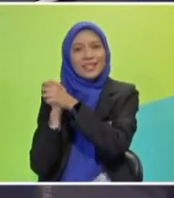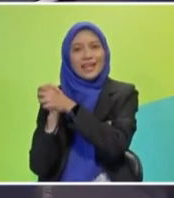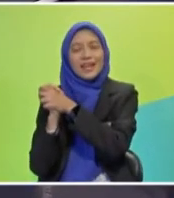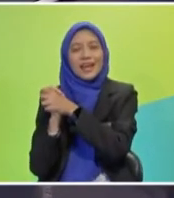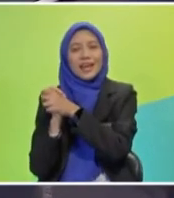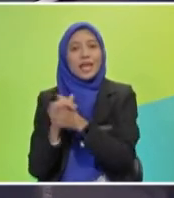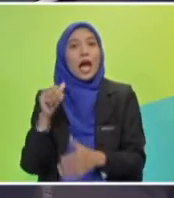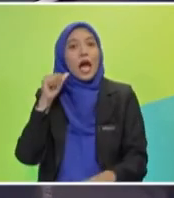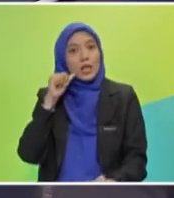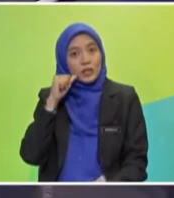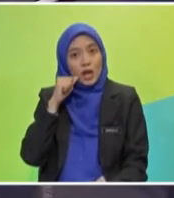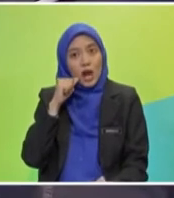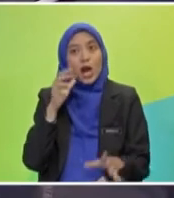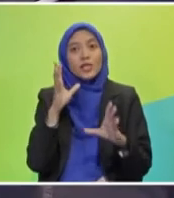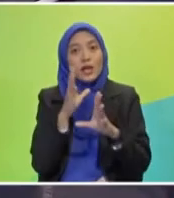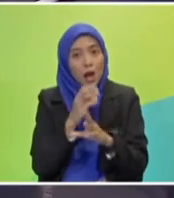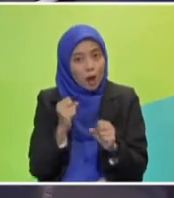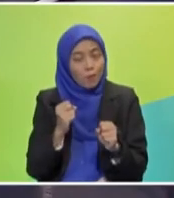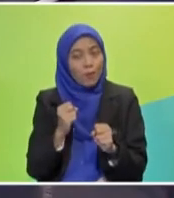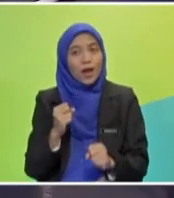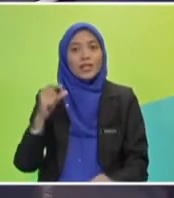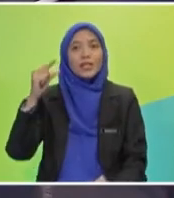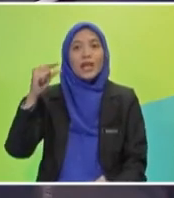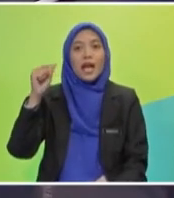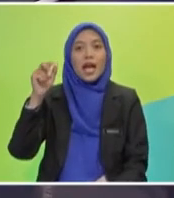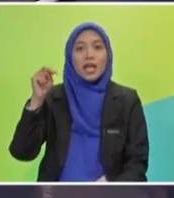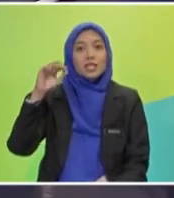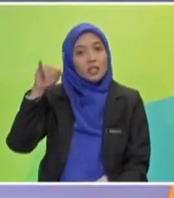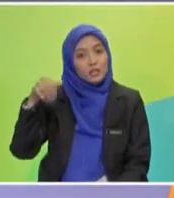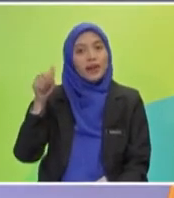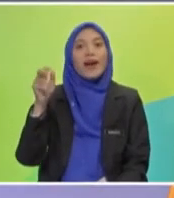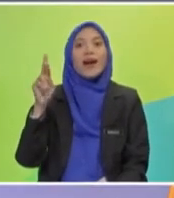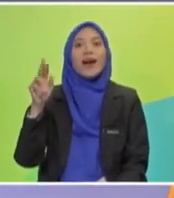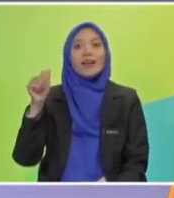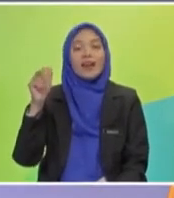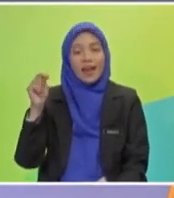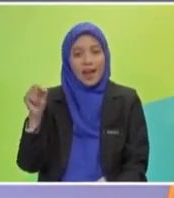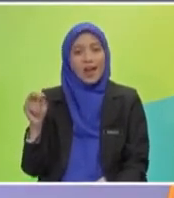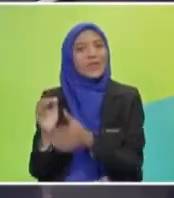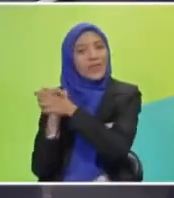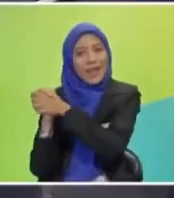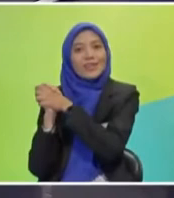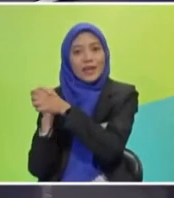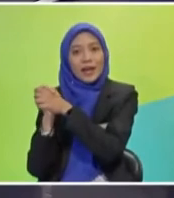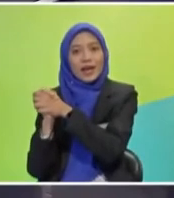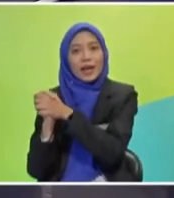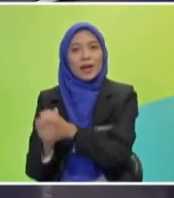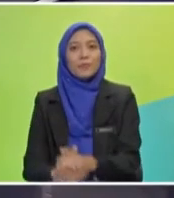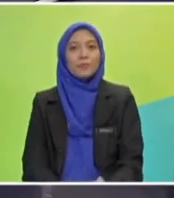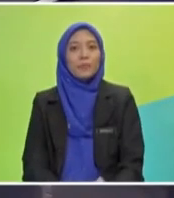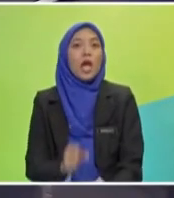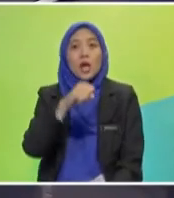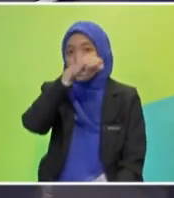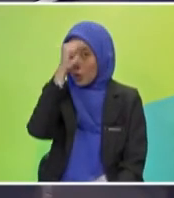berikan ganjaran kepada Aisyah. Hebatlah. Aisyah dapat ganjaran. Tahniah. Okey. Soalan yang